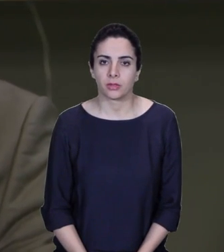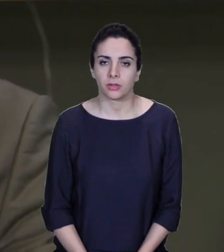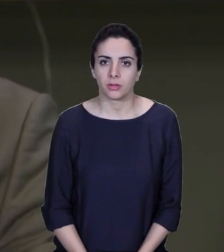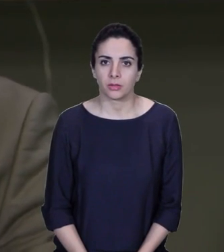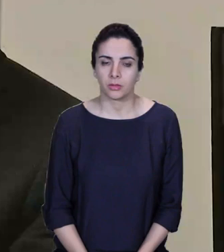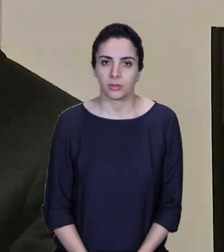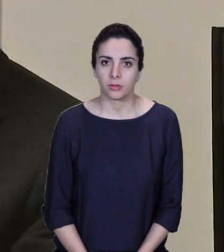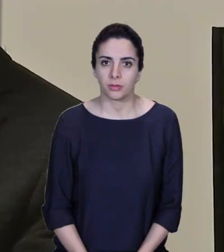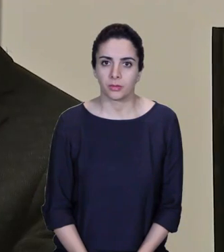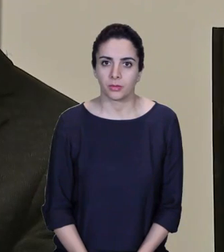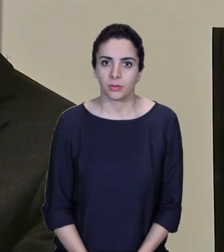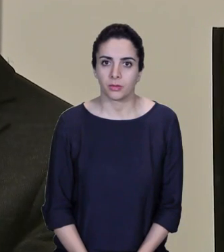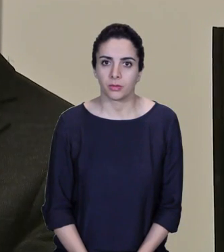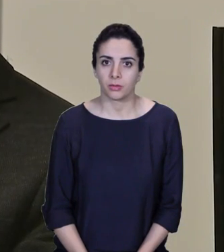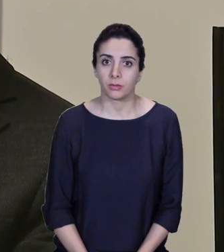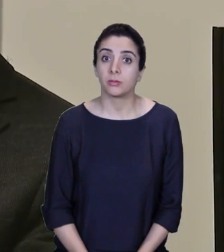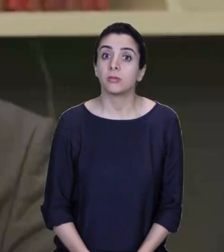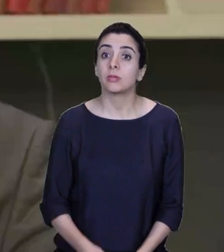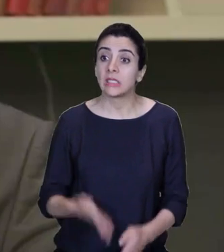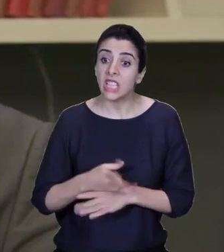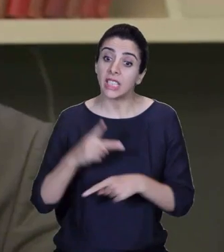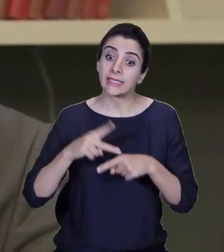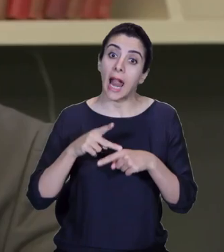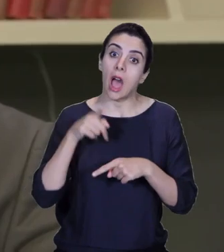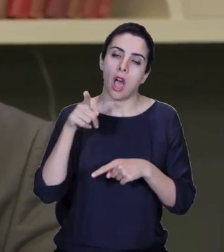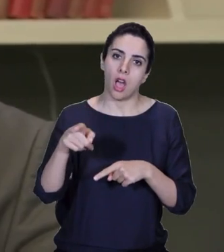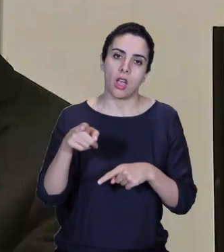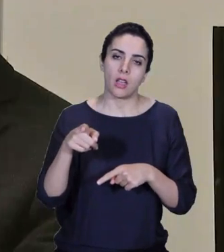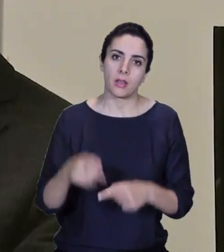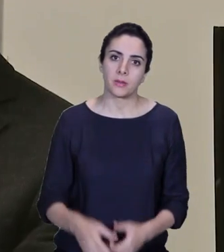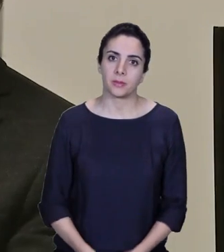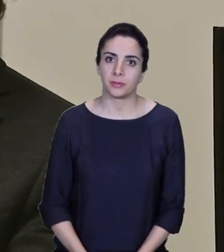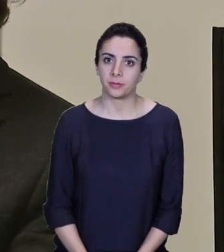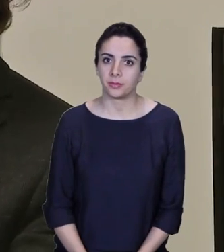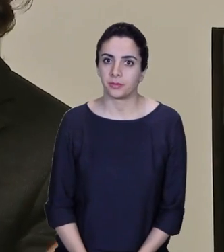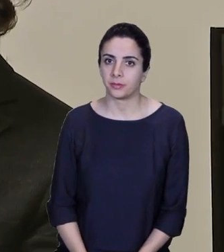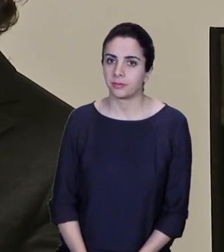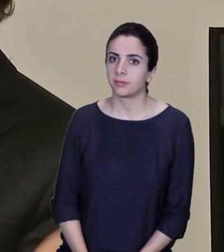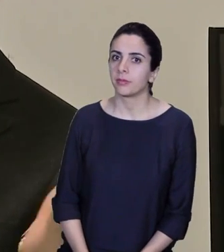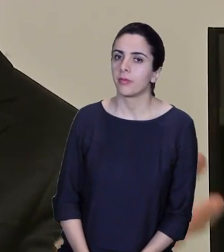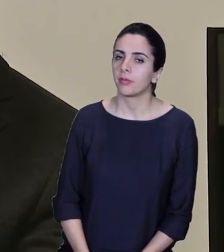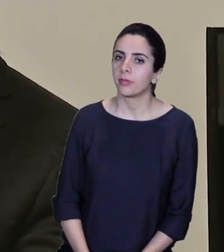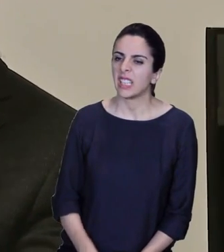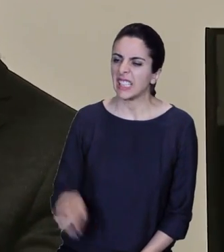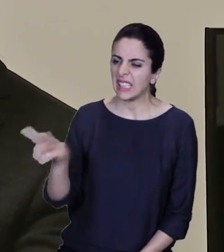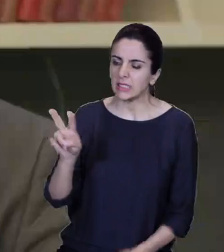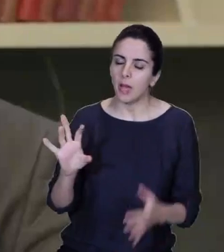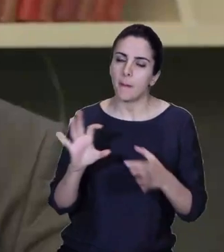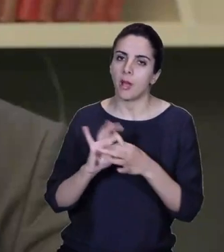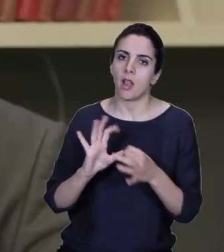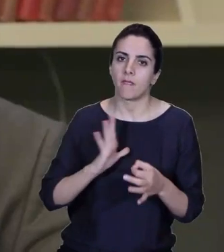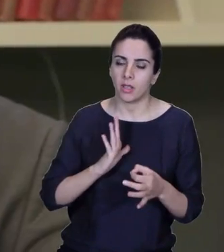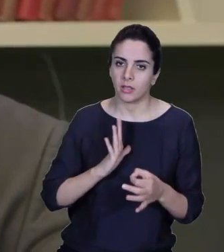Ömer suratına hiç bakmıyor. Aslında Zehra'yla. Ömer şimdi baktı. Yani ikisiyle de